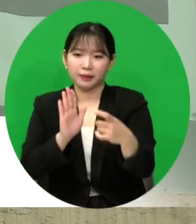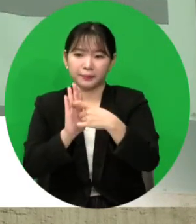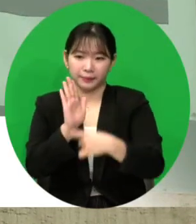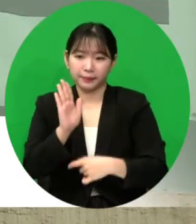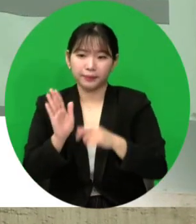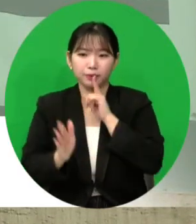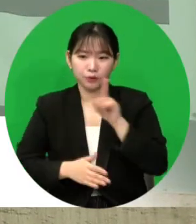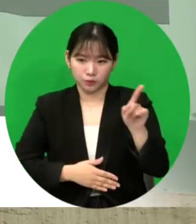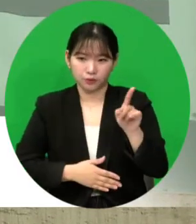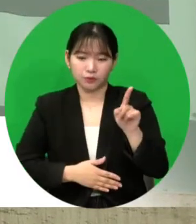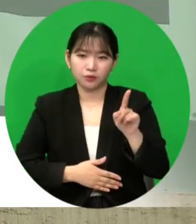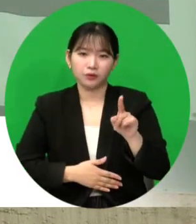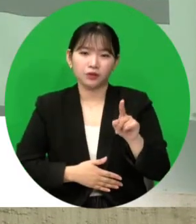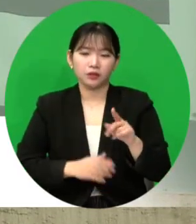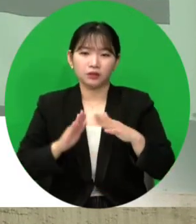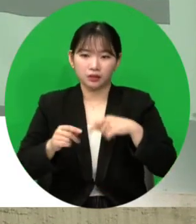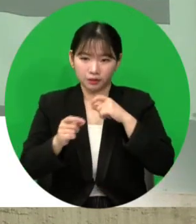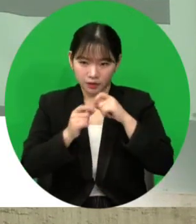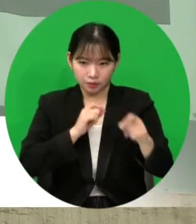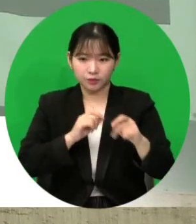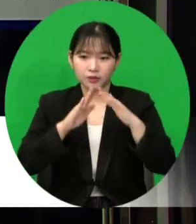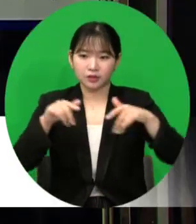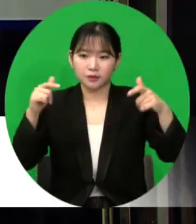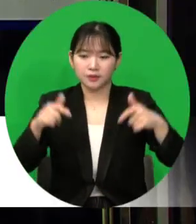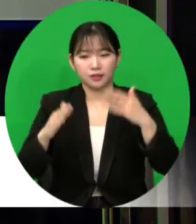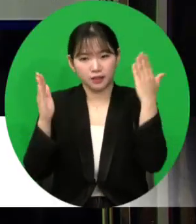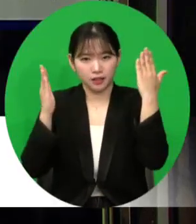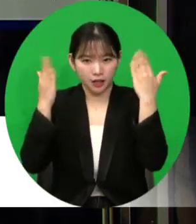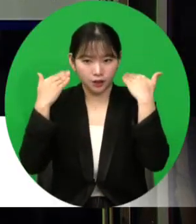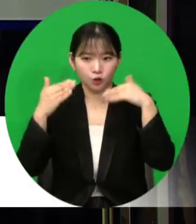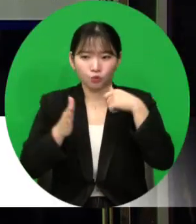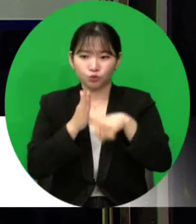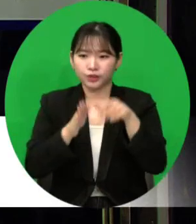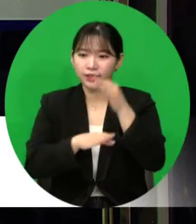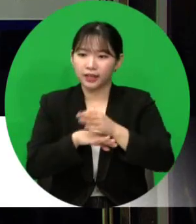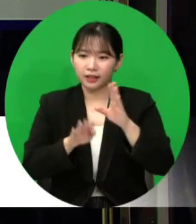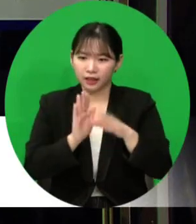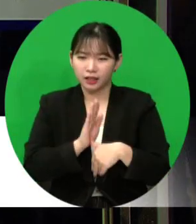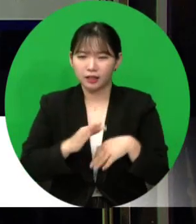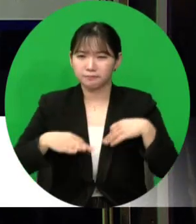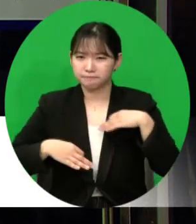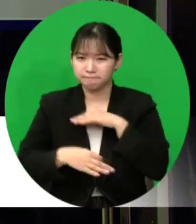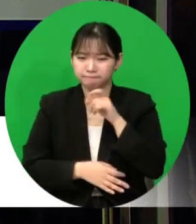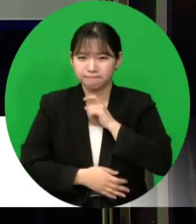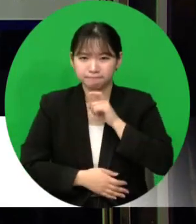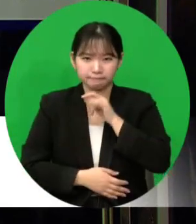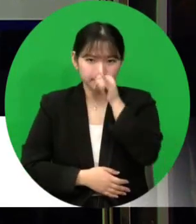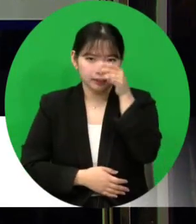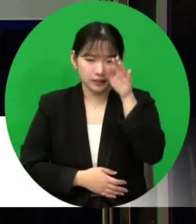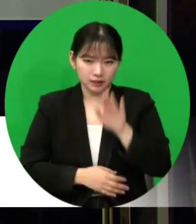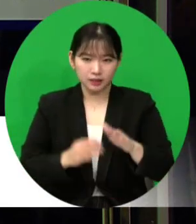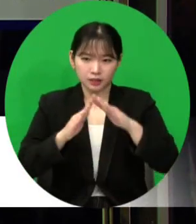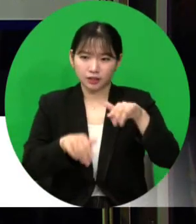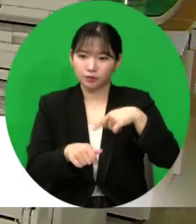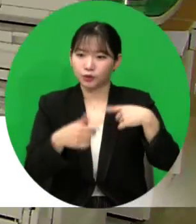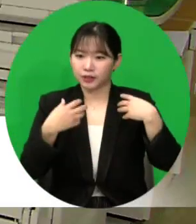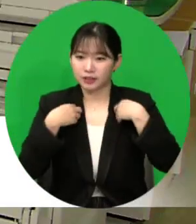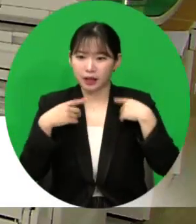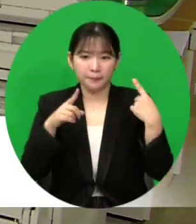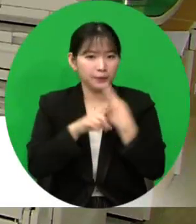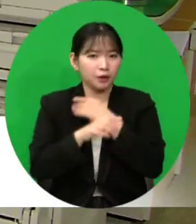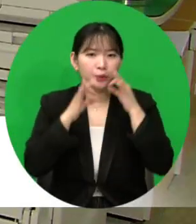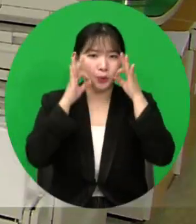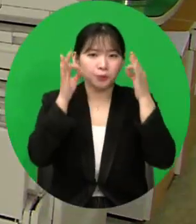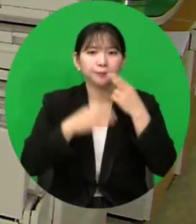적시했습니다 전교조 전남지부는 전남 학교 물품 구매 과정에서 부 의혹이 제기됐지만 전남도 교육청은 개선